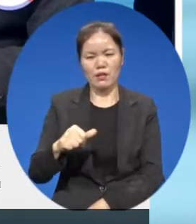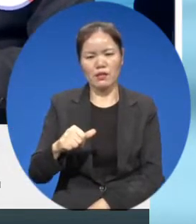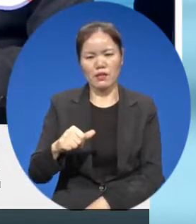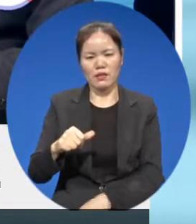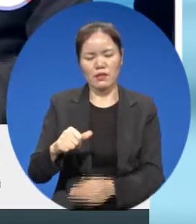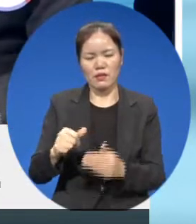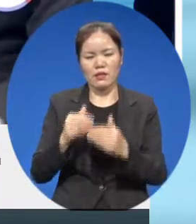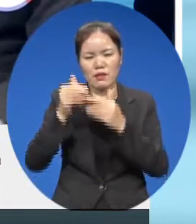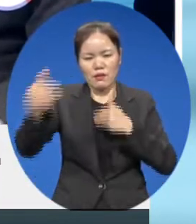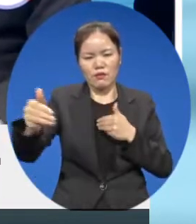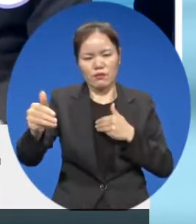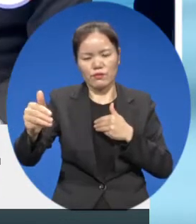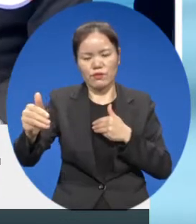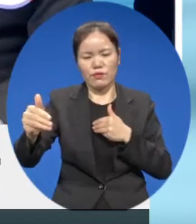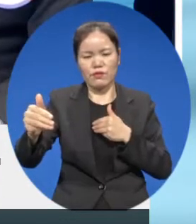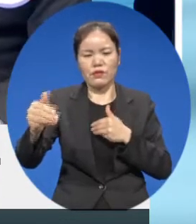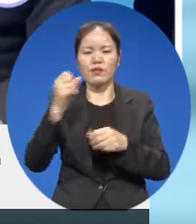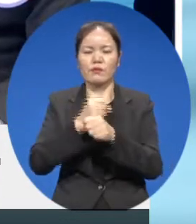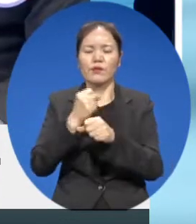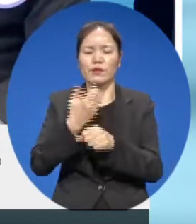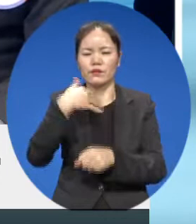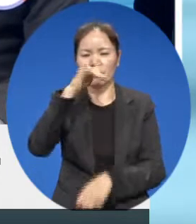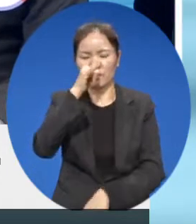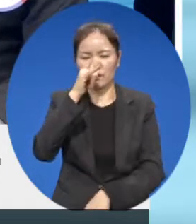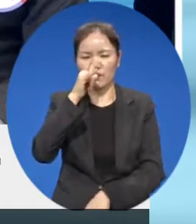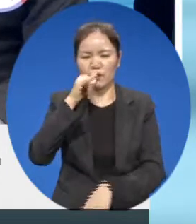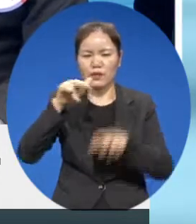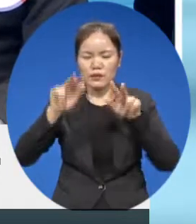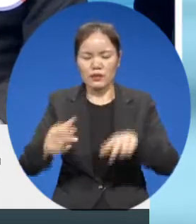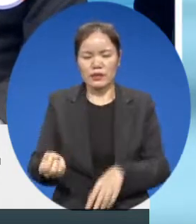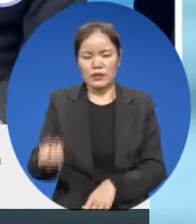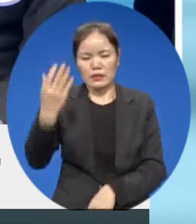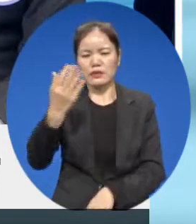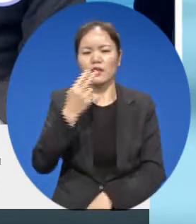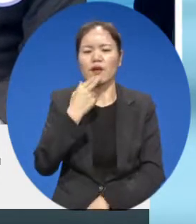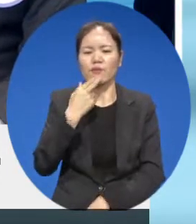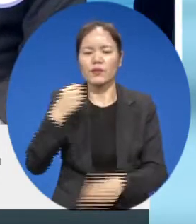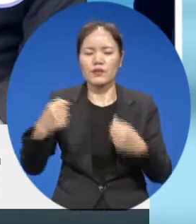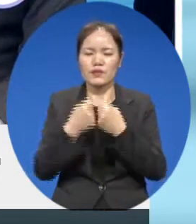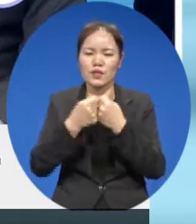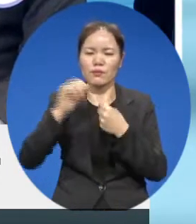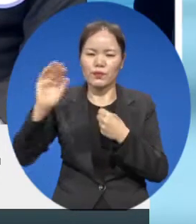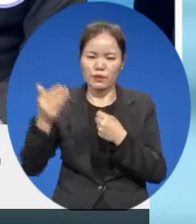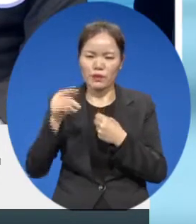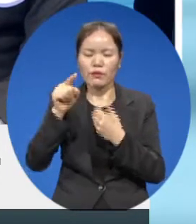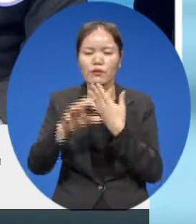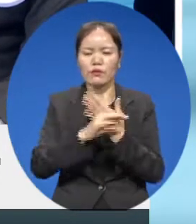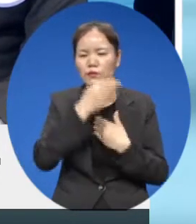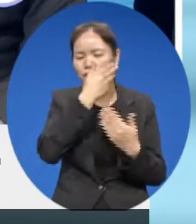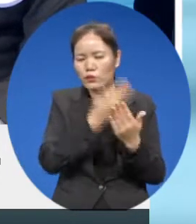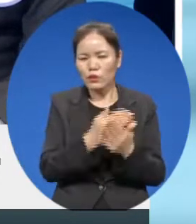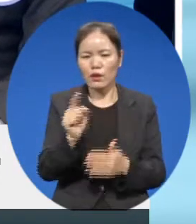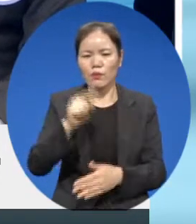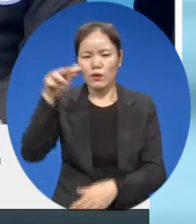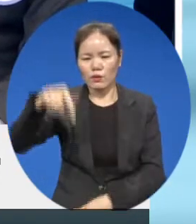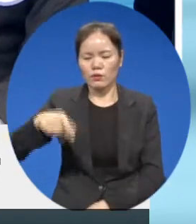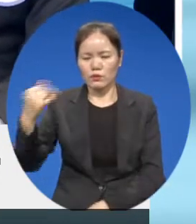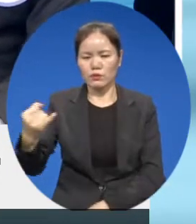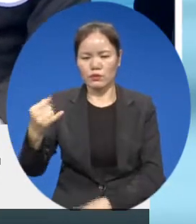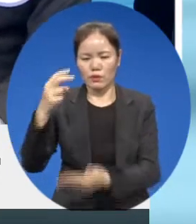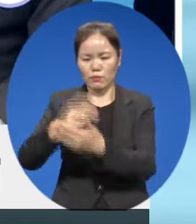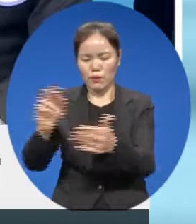할 수도 있다 결과적으로 이 싸움에서 승자와 패자도 없는 싸움이 되고요 그렇게 되면 한 가지 중요한 사실이 추미애 장관은